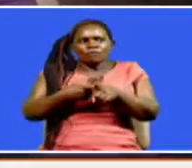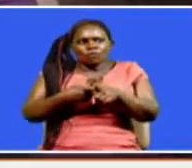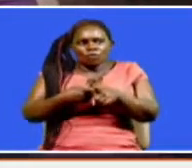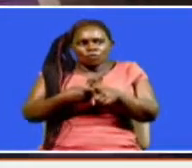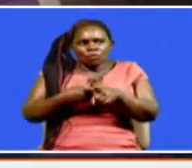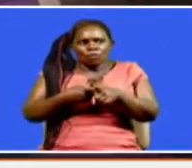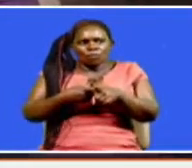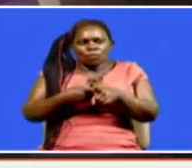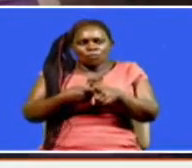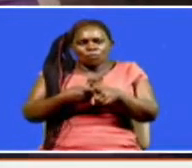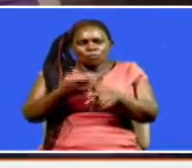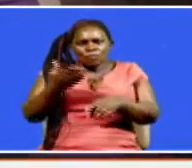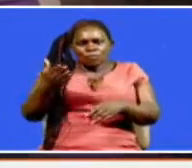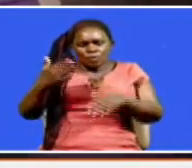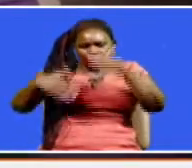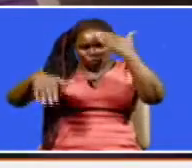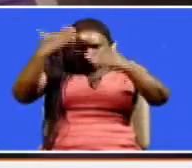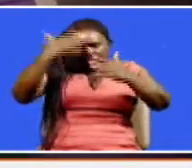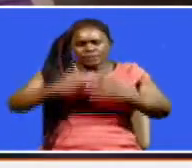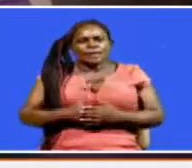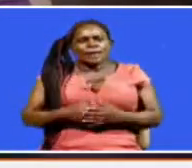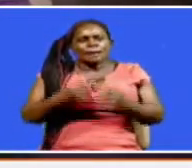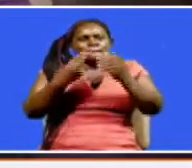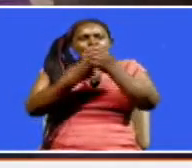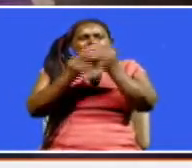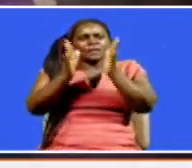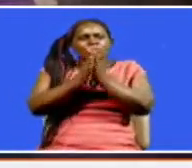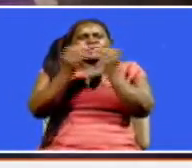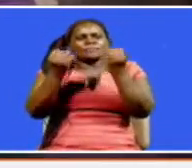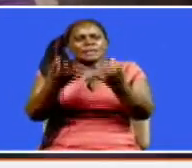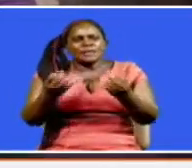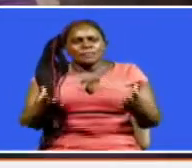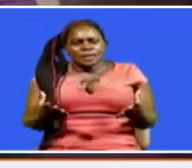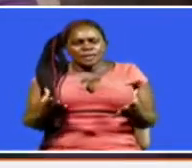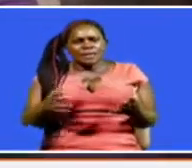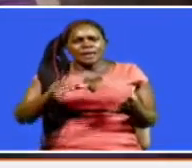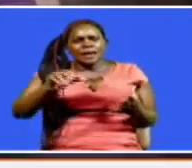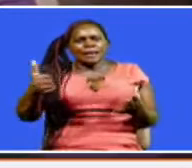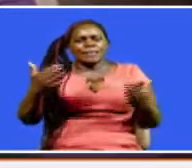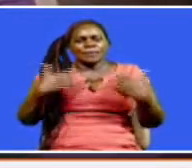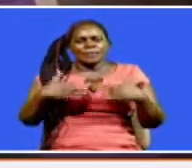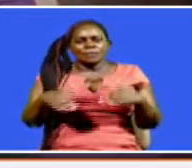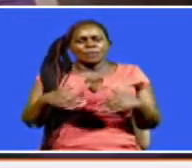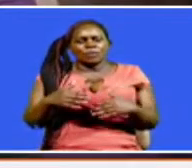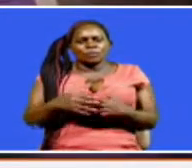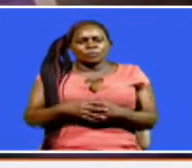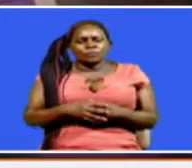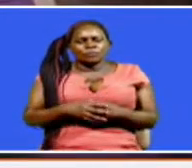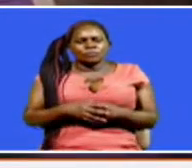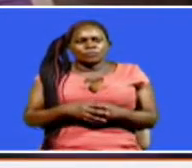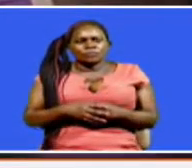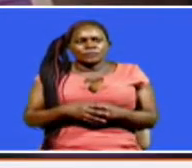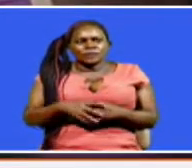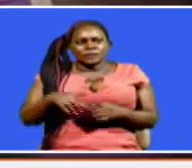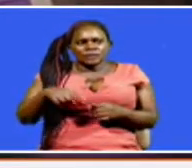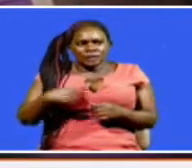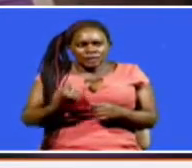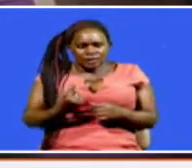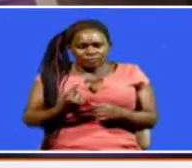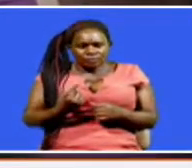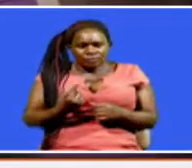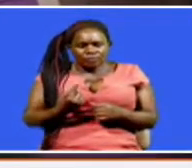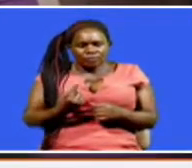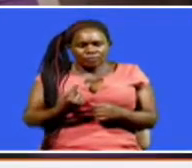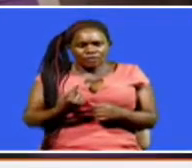So we've been partnering with a number of collaborators and institutions in the refugee camp. We've been moving in